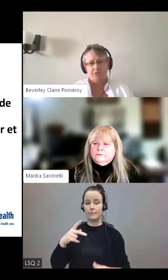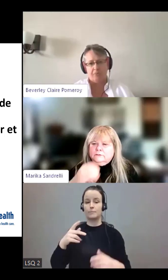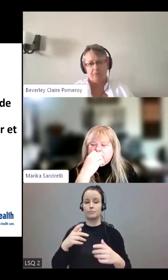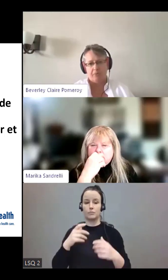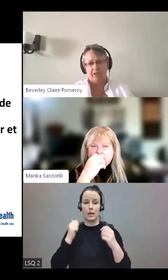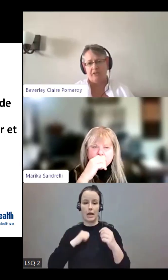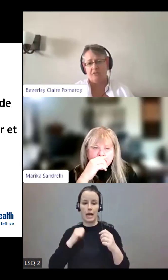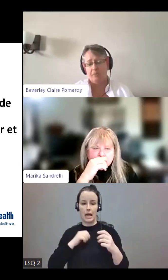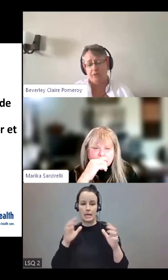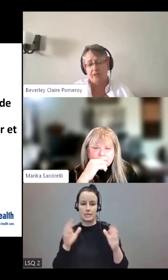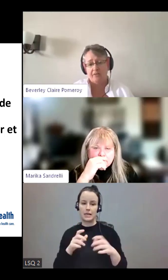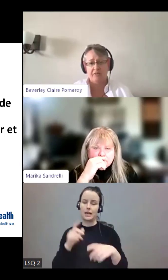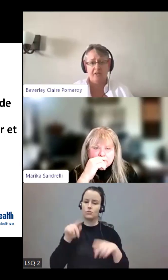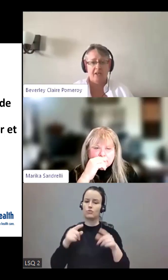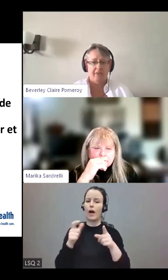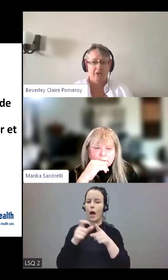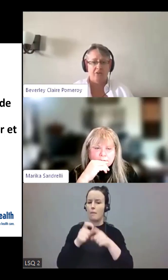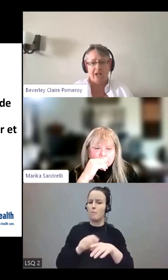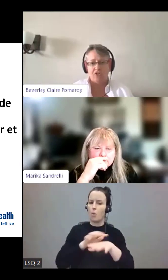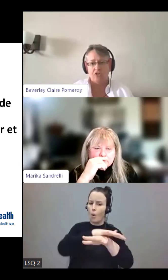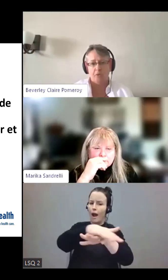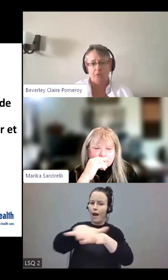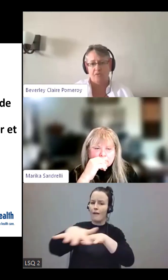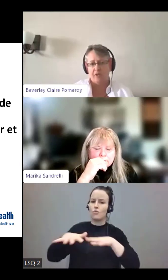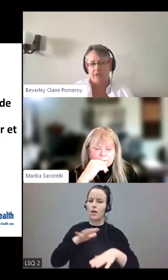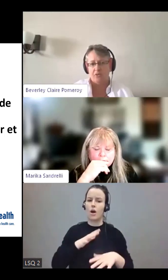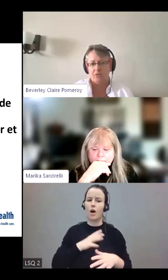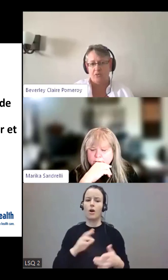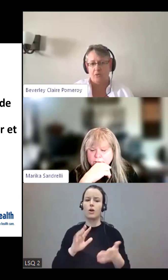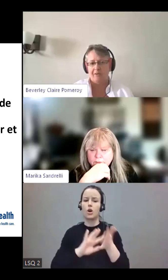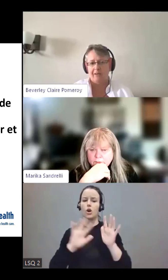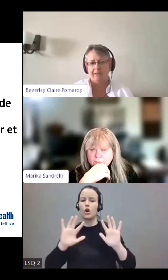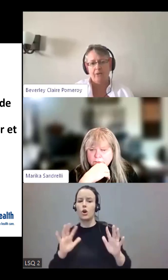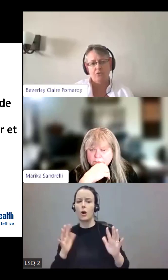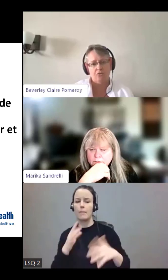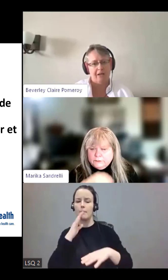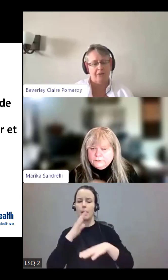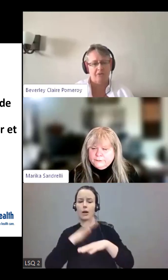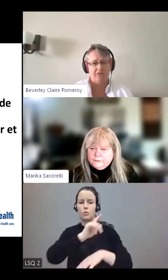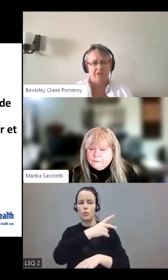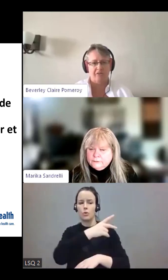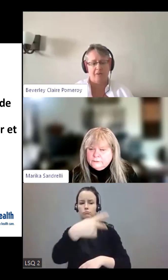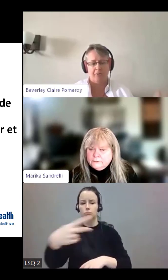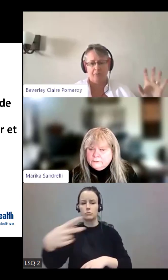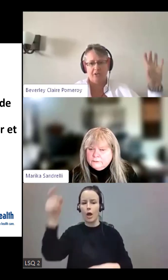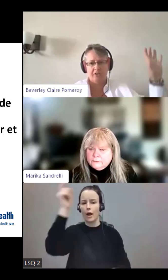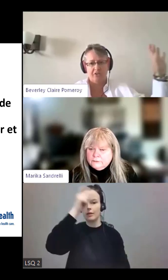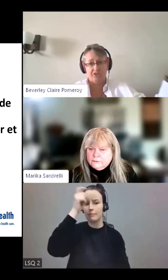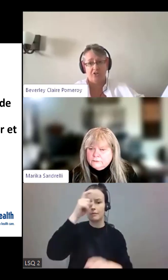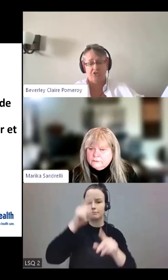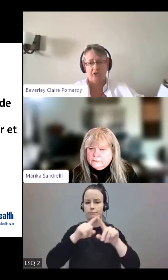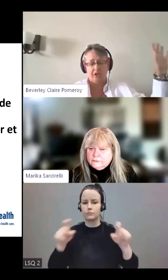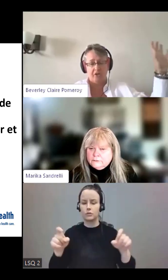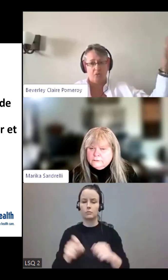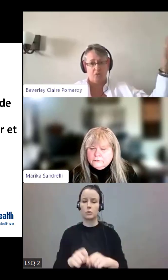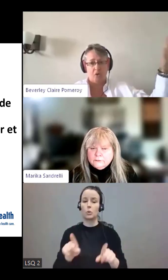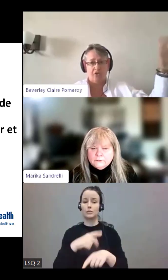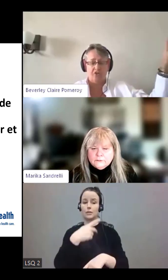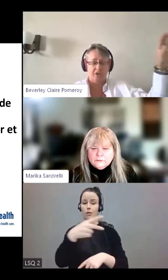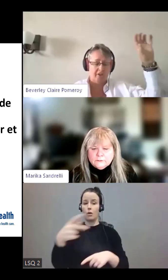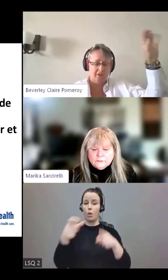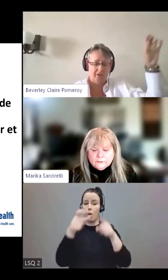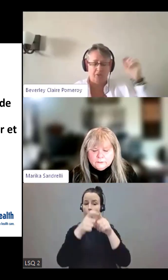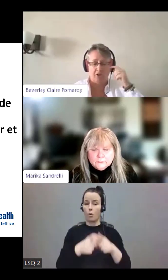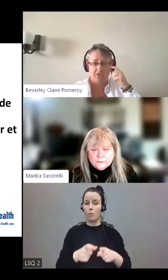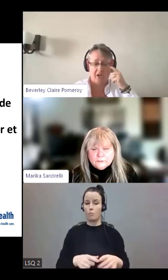expérience de vie. Et le langage, l'importance du langage est très important. On en a